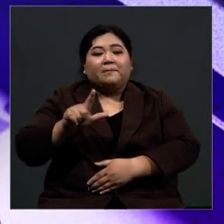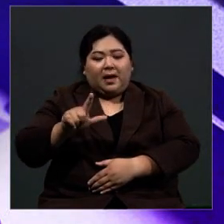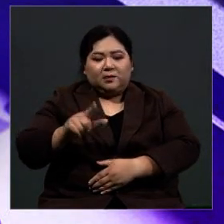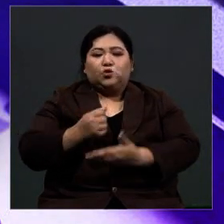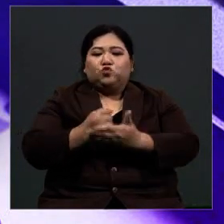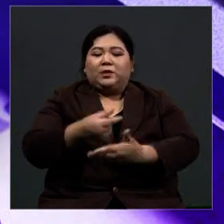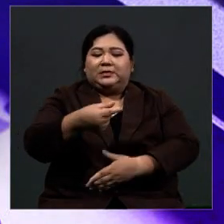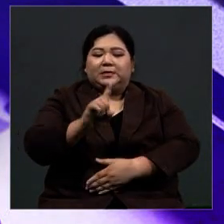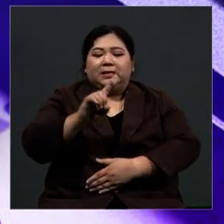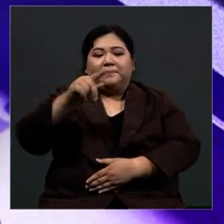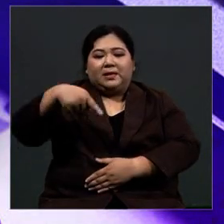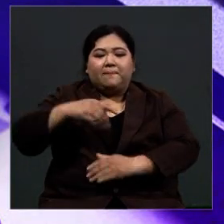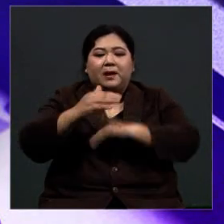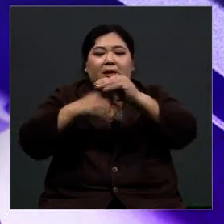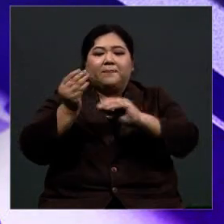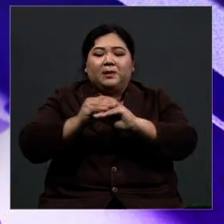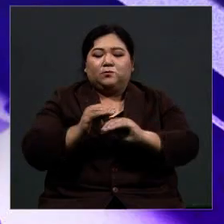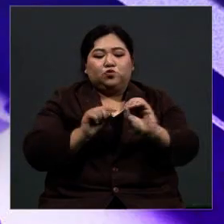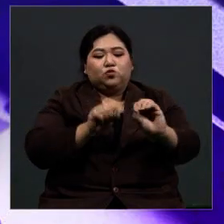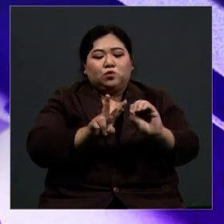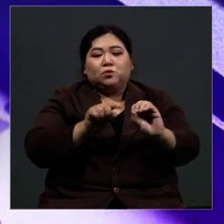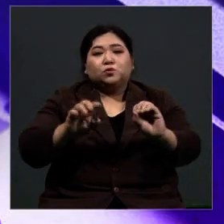ขึ้น 0.2 -0.3%